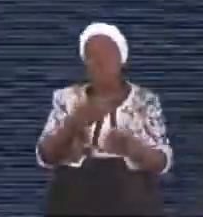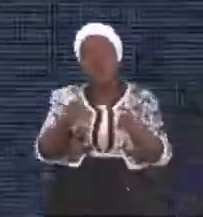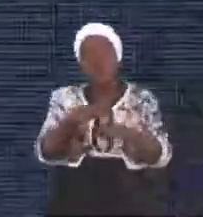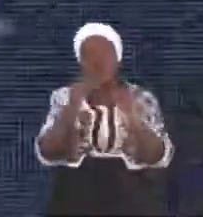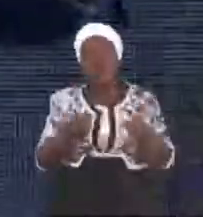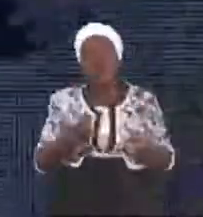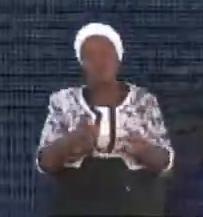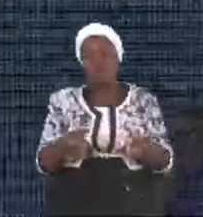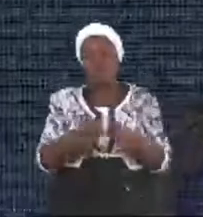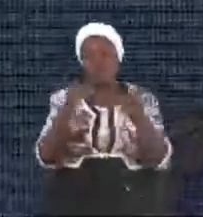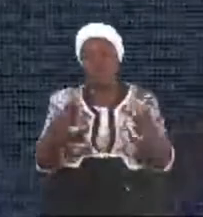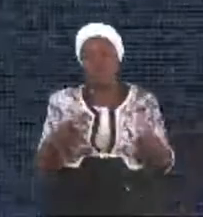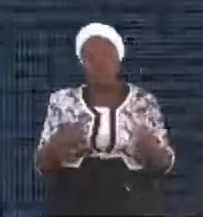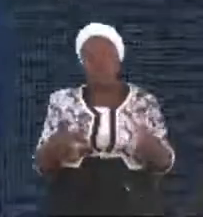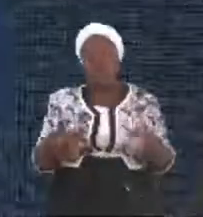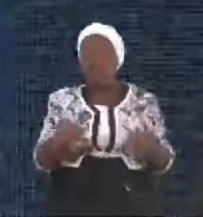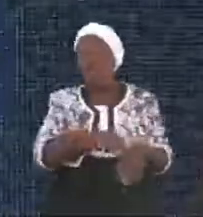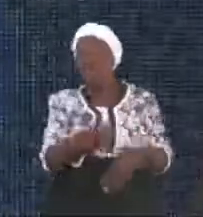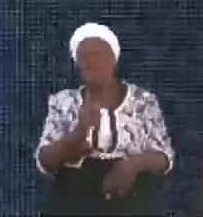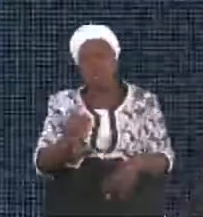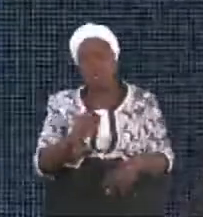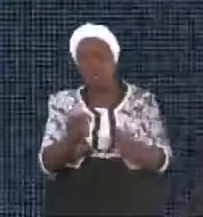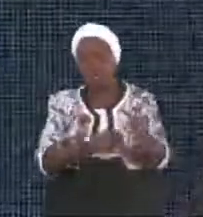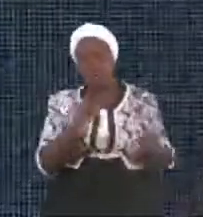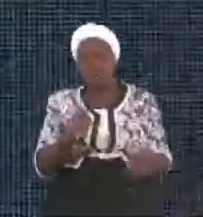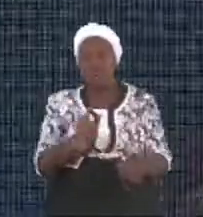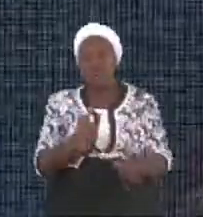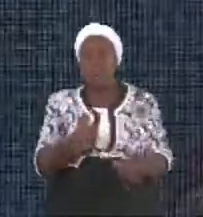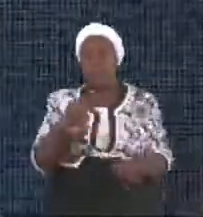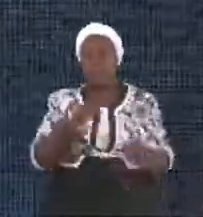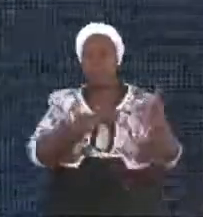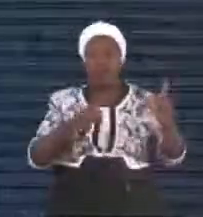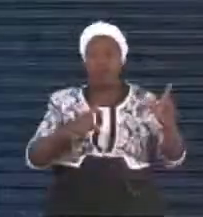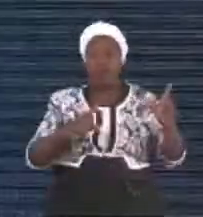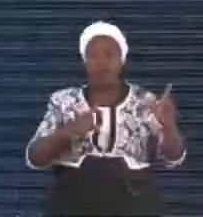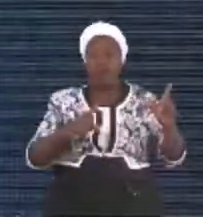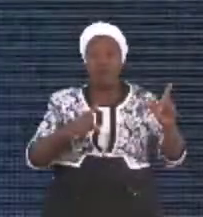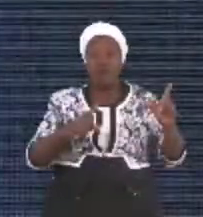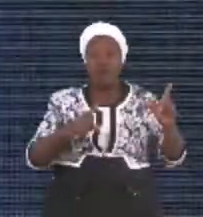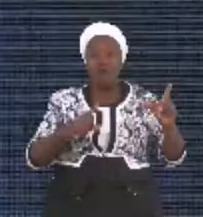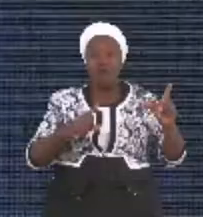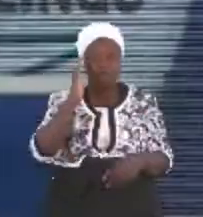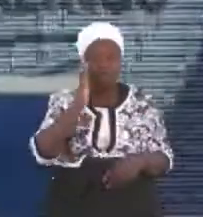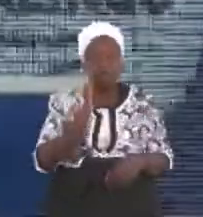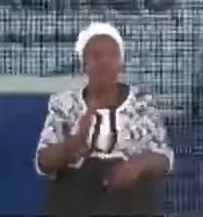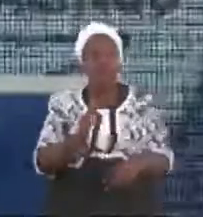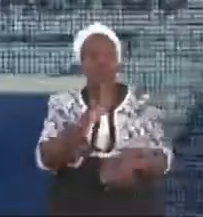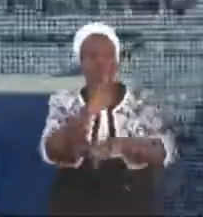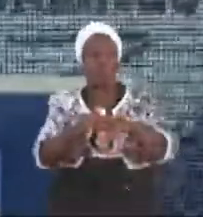en aussi grand nombre que partout, partout, en tout lieu, que notre Dieu les